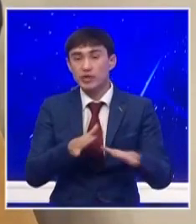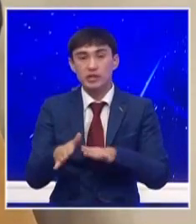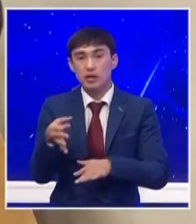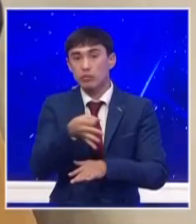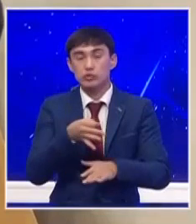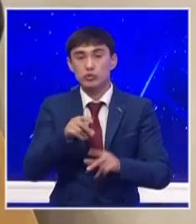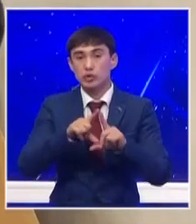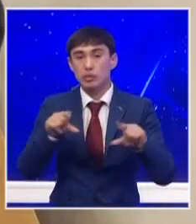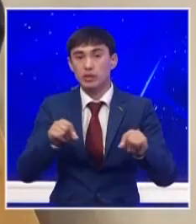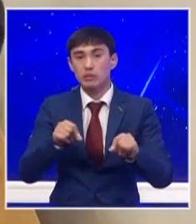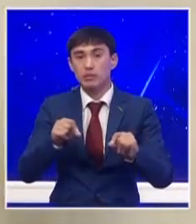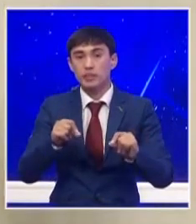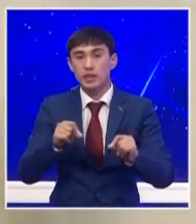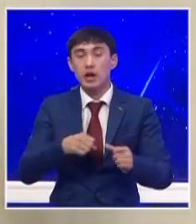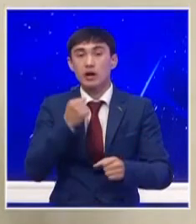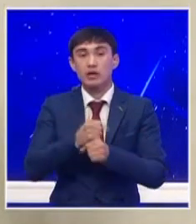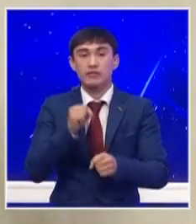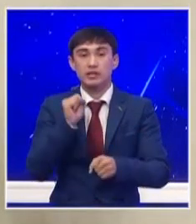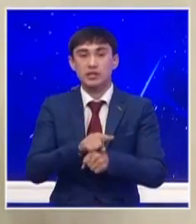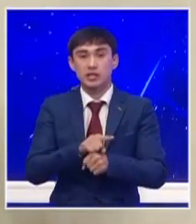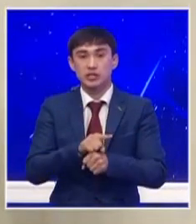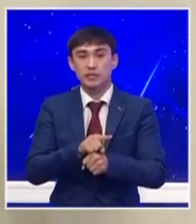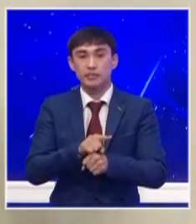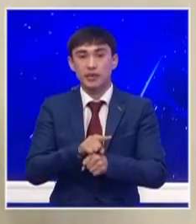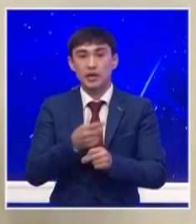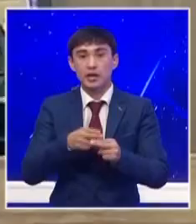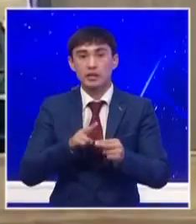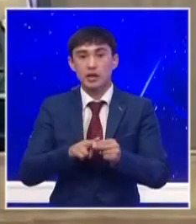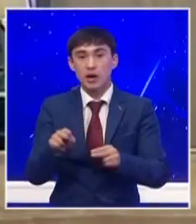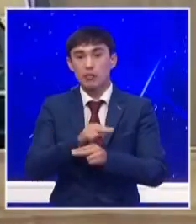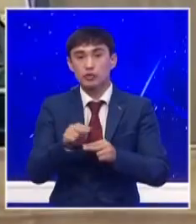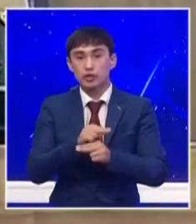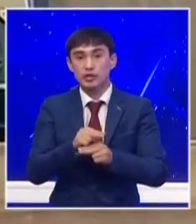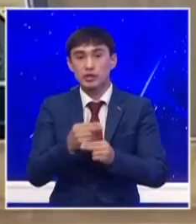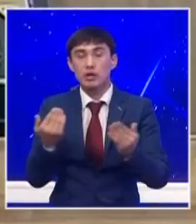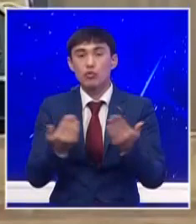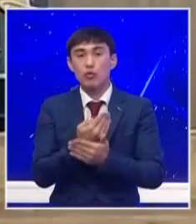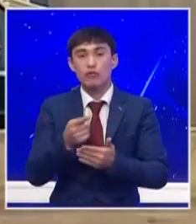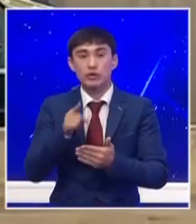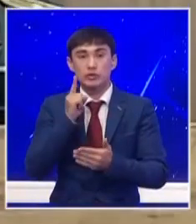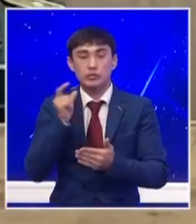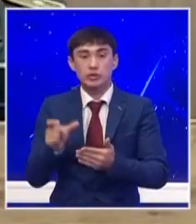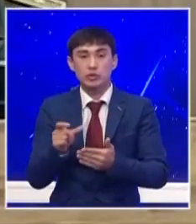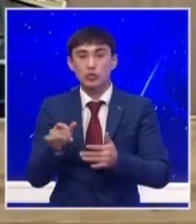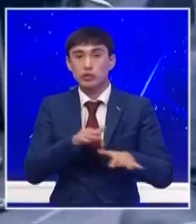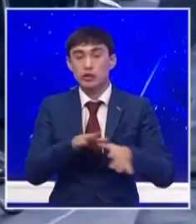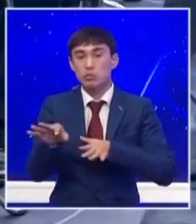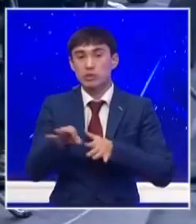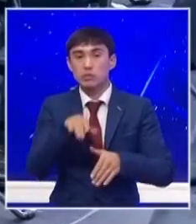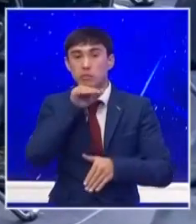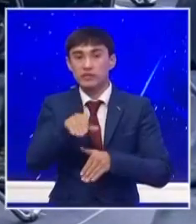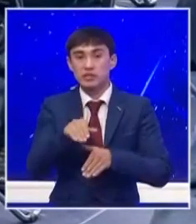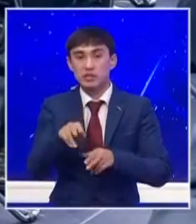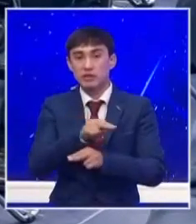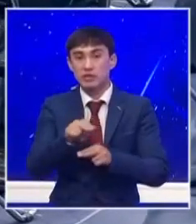деятельности областного департамента основной задачей наставничества является обучение новобранцев ускорение процесса их